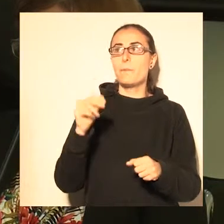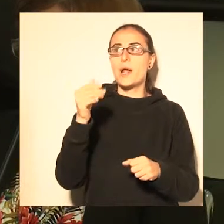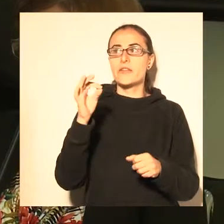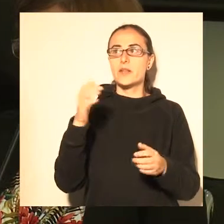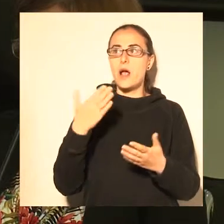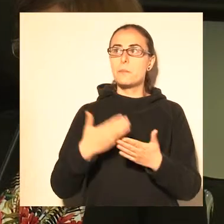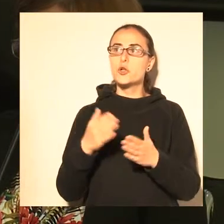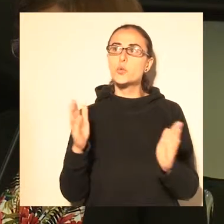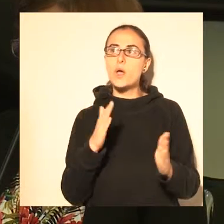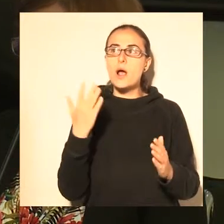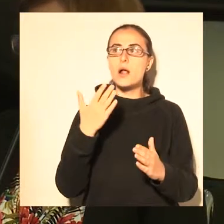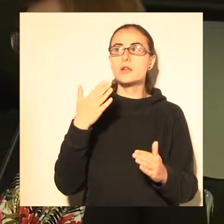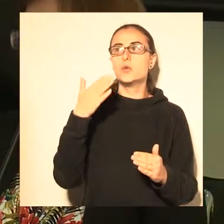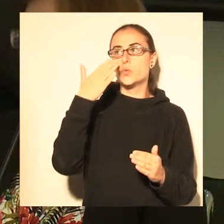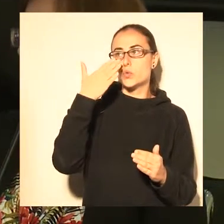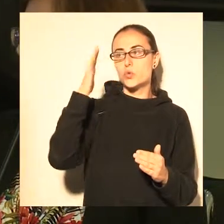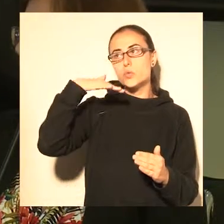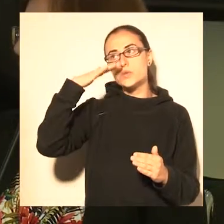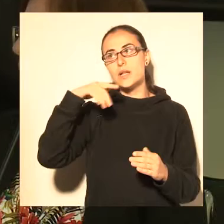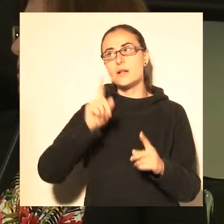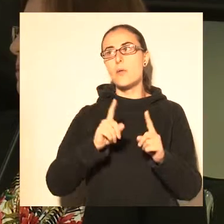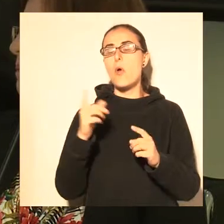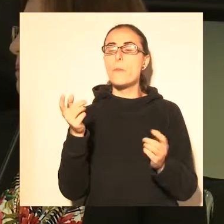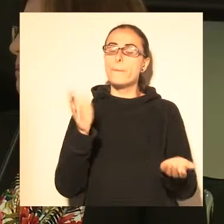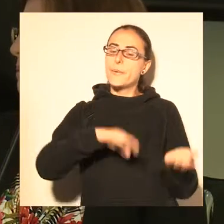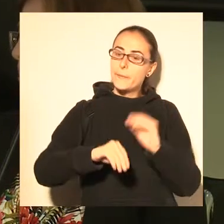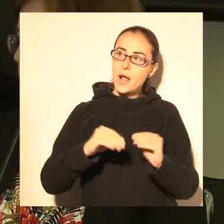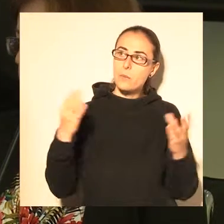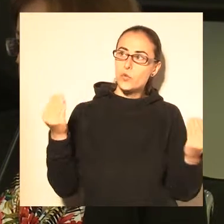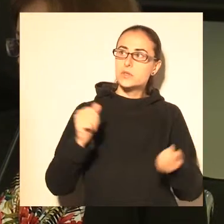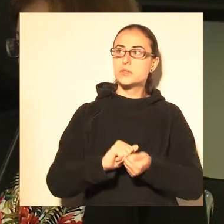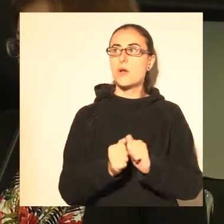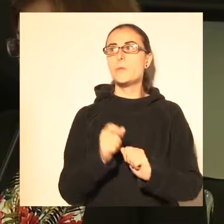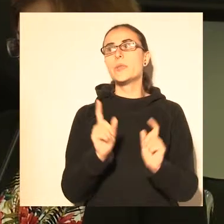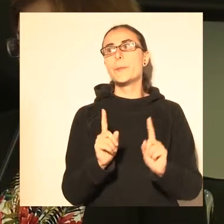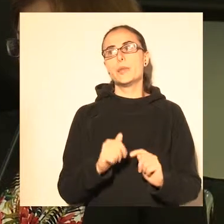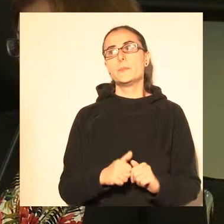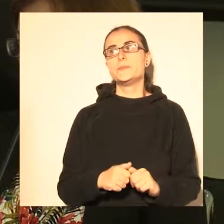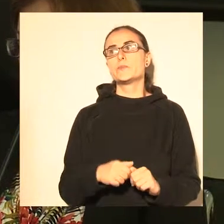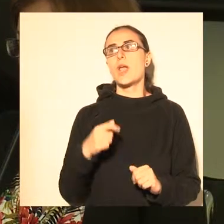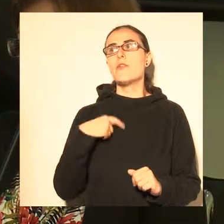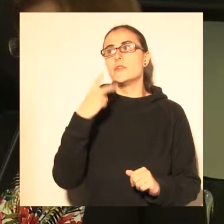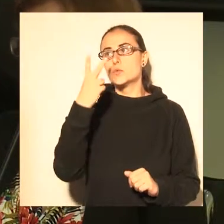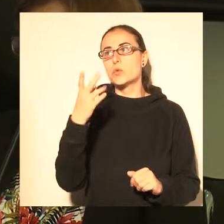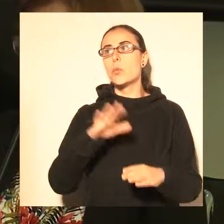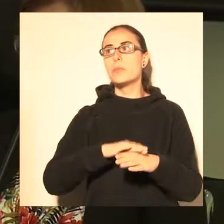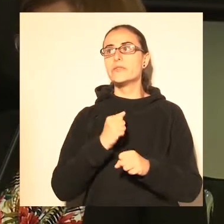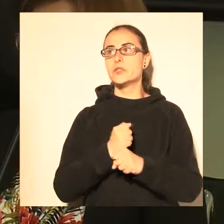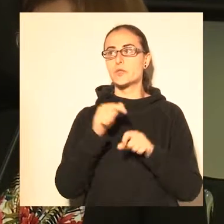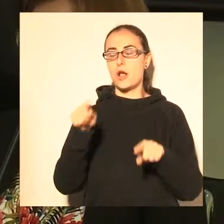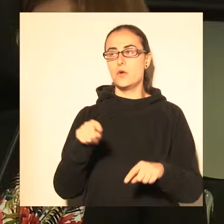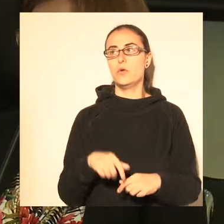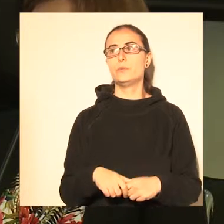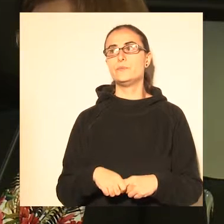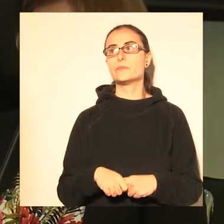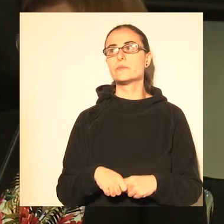parafina am furat rețeta din Ucraina acuma o preparăm Noi am furat am văzut cum s a făcut acolo